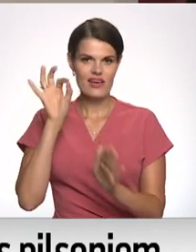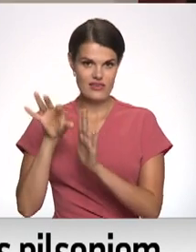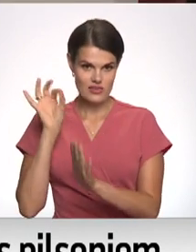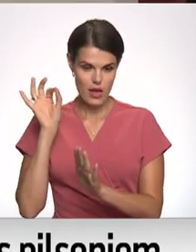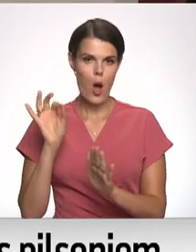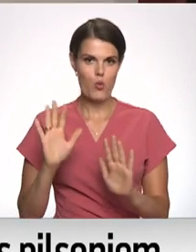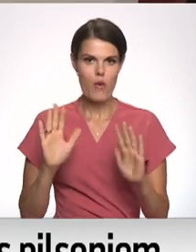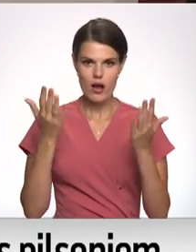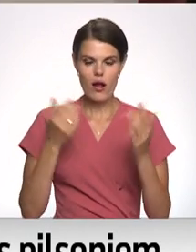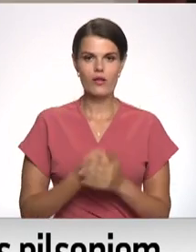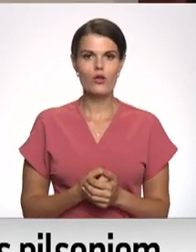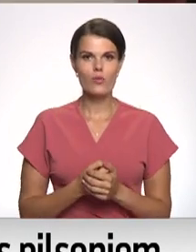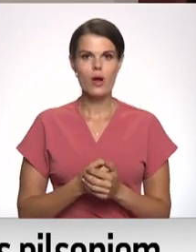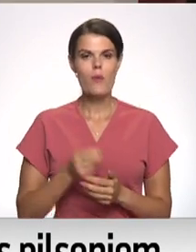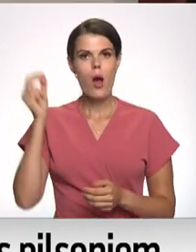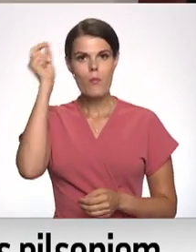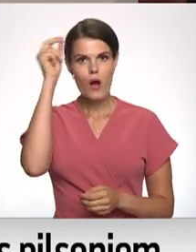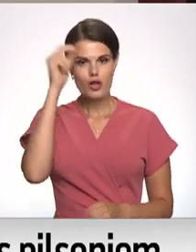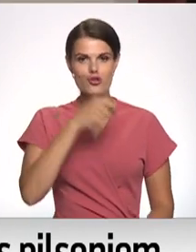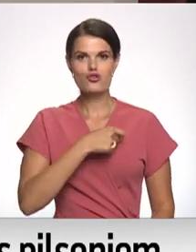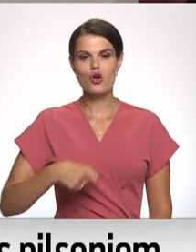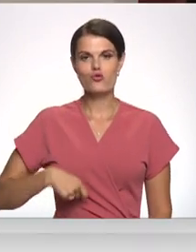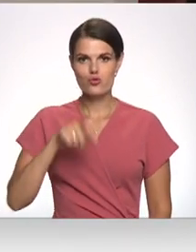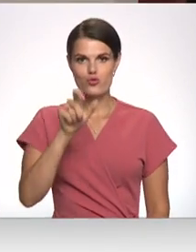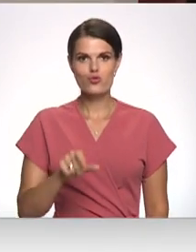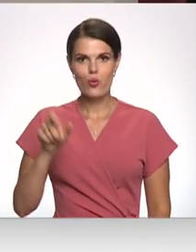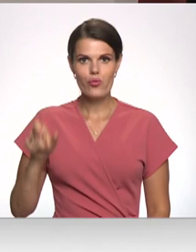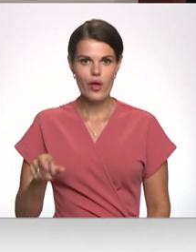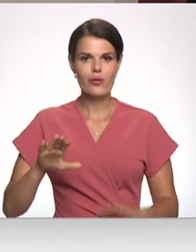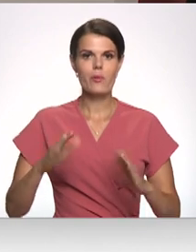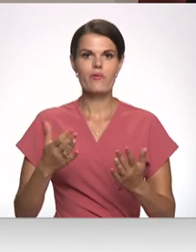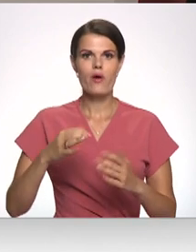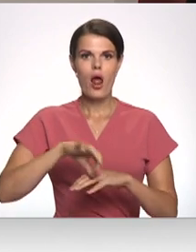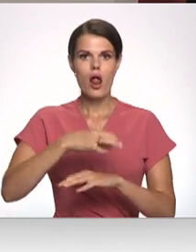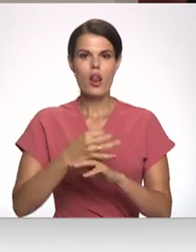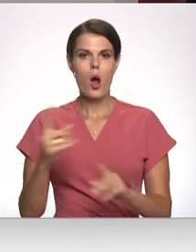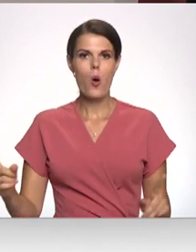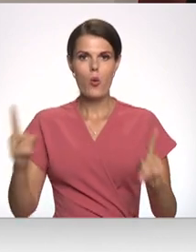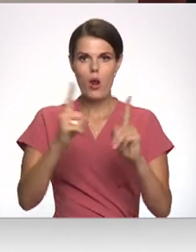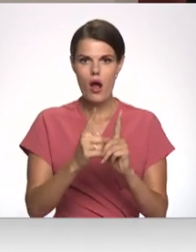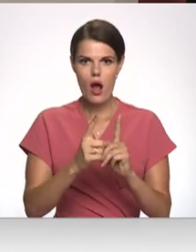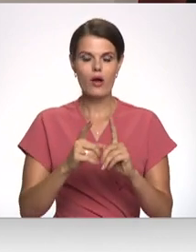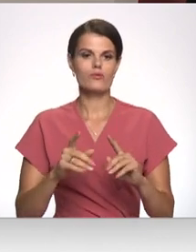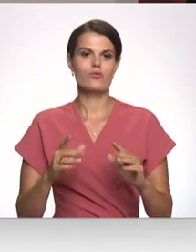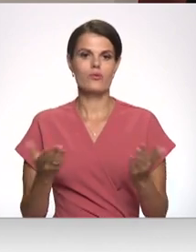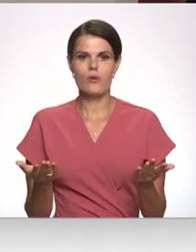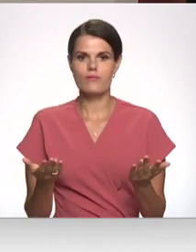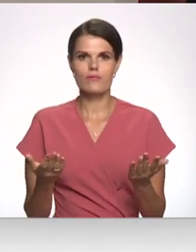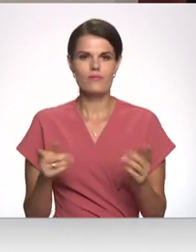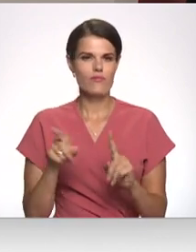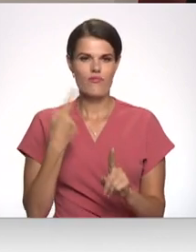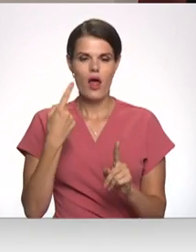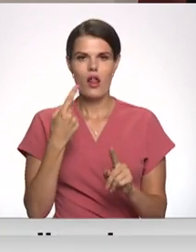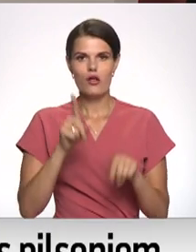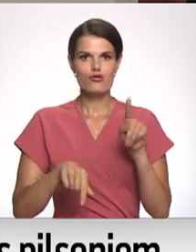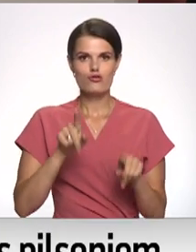gadījumi. Mācīšanās studentiem, laulāto atkal apvienošanās, nu, tur vēl